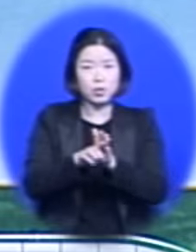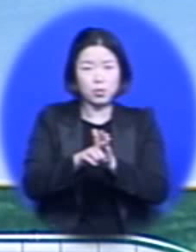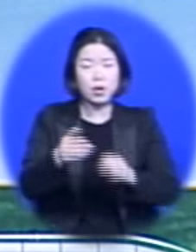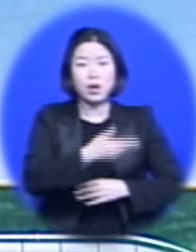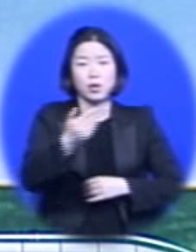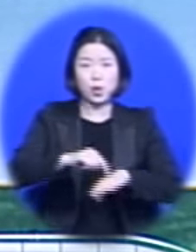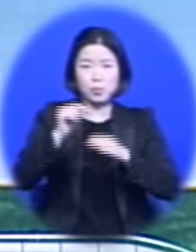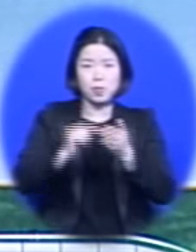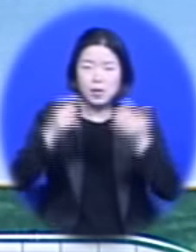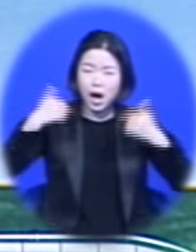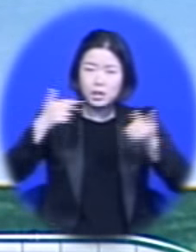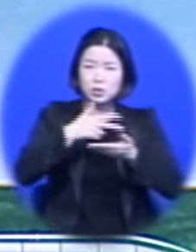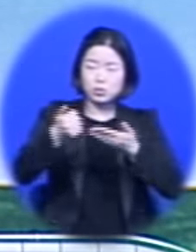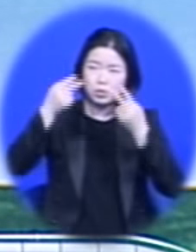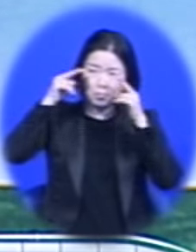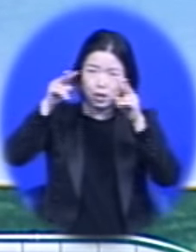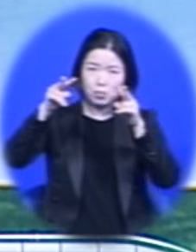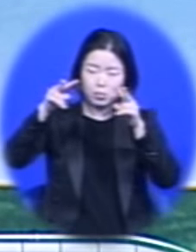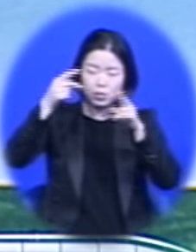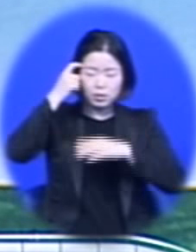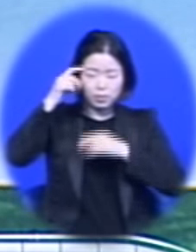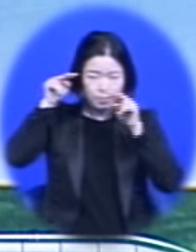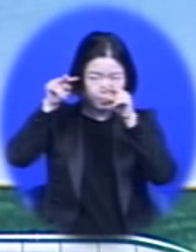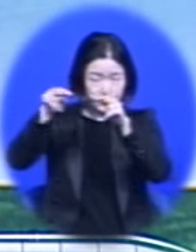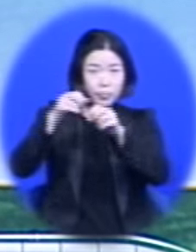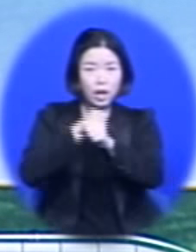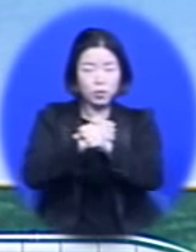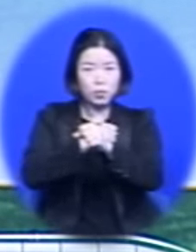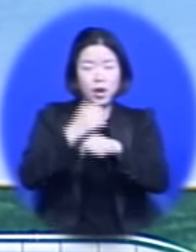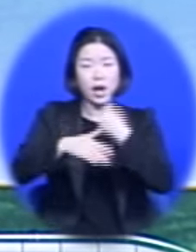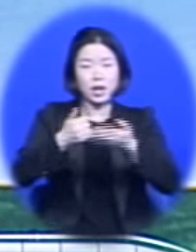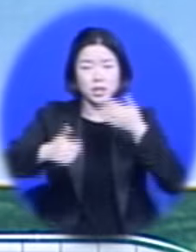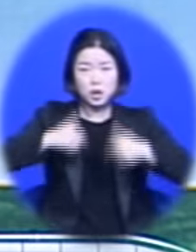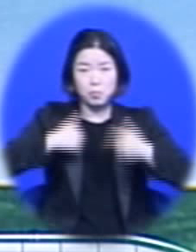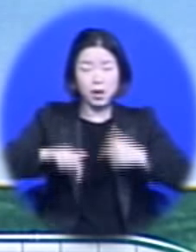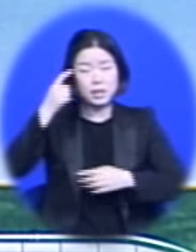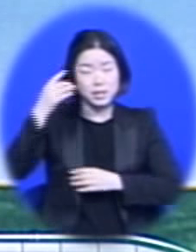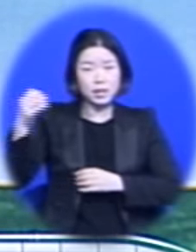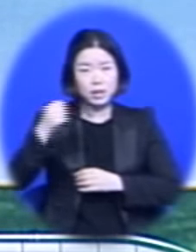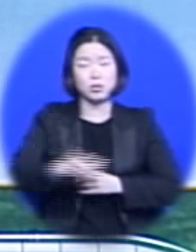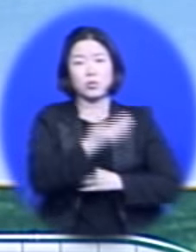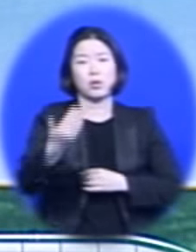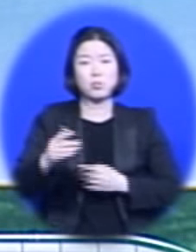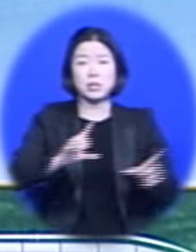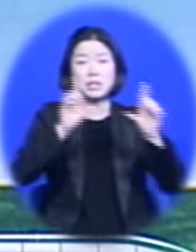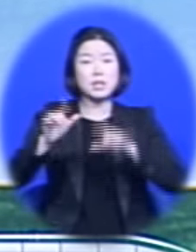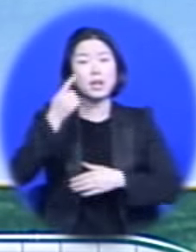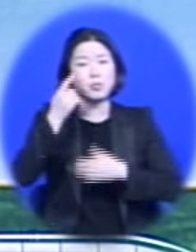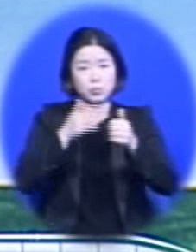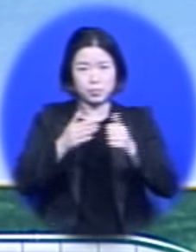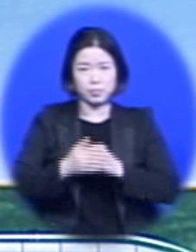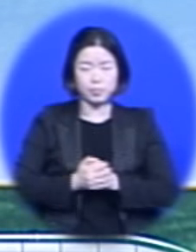항상 주님을 바라보는 시선을 고정하고 하나님이 기뻐하시는 생각으로 여러분 한번 살아보십시오.